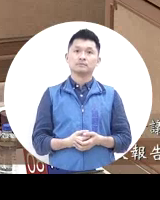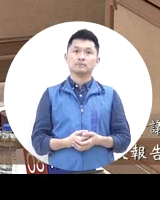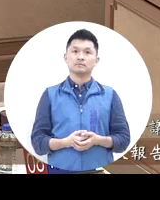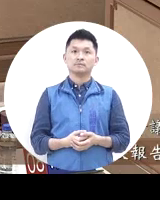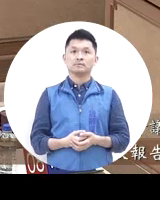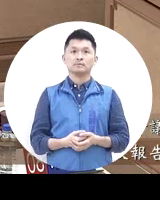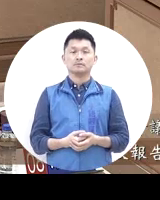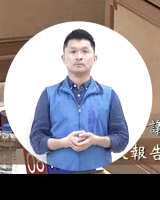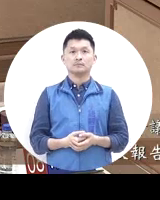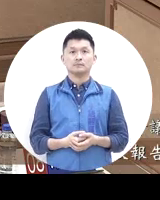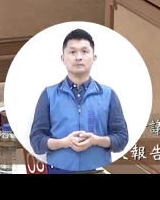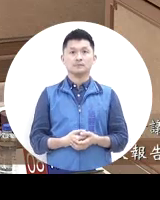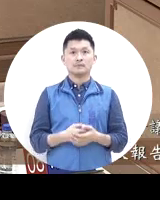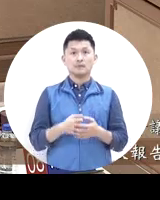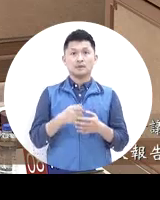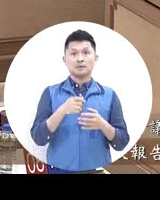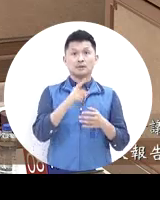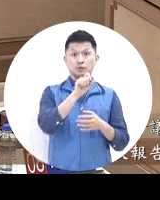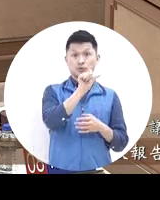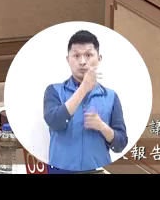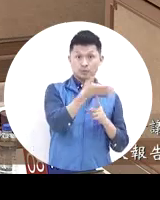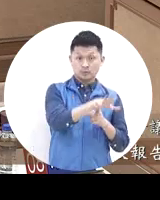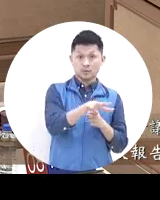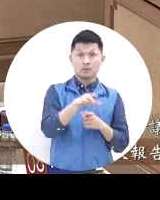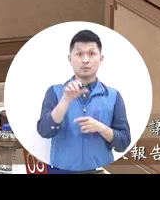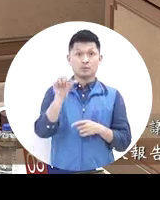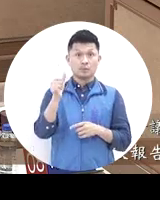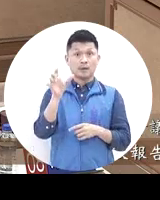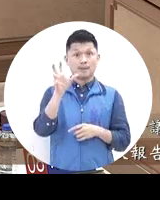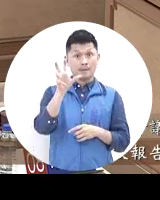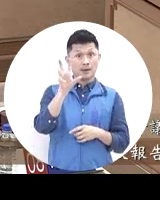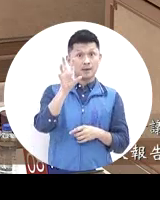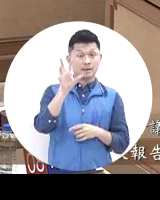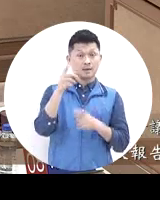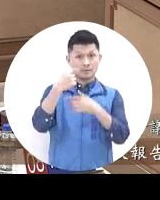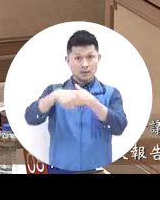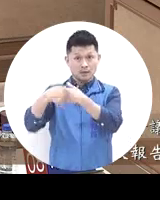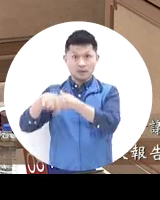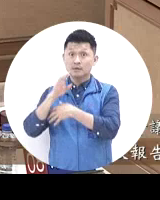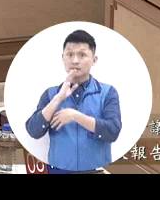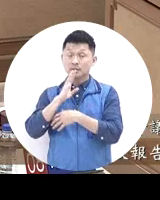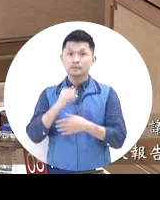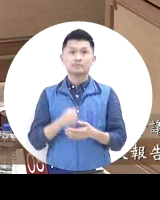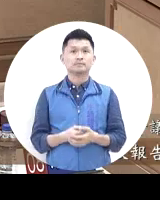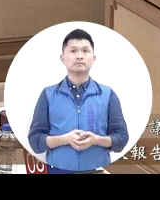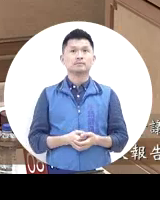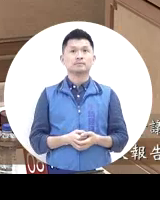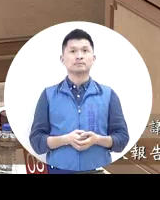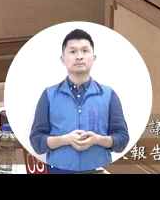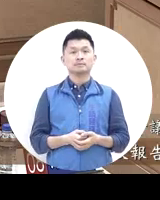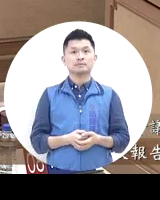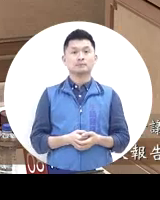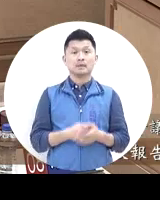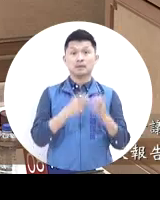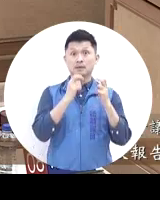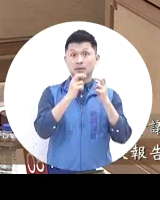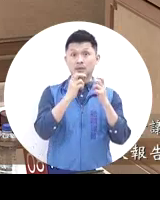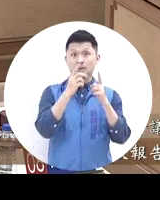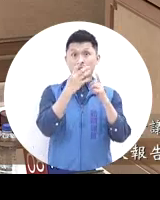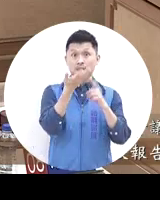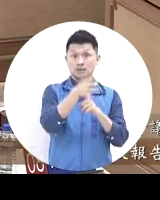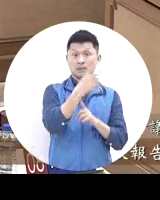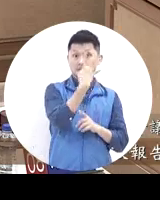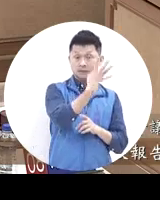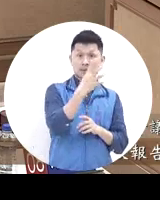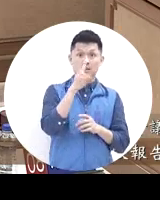个食物死484个受伤啊，那当然后来捷运事件也4死24受伤，那